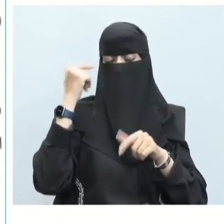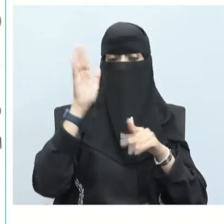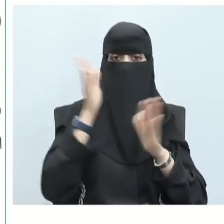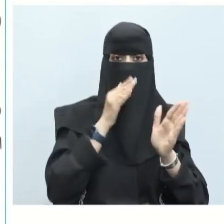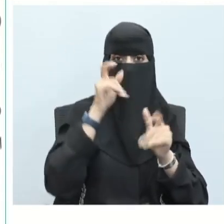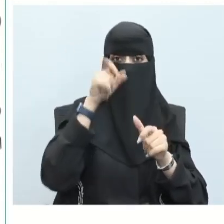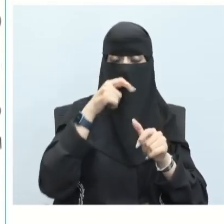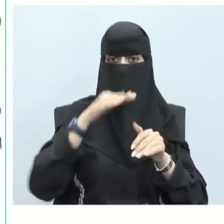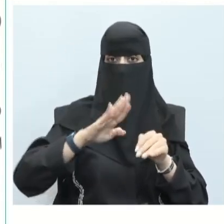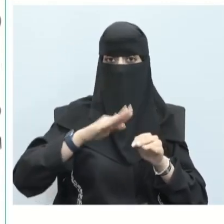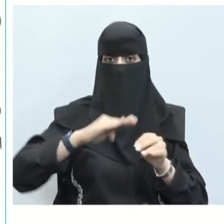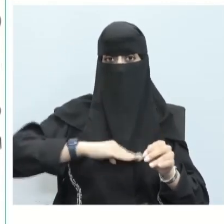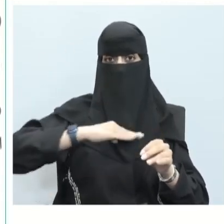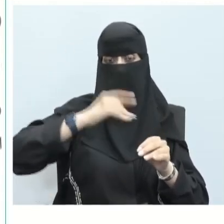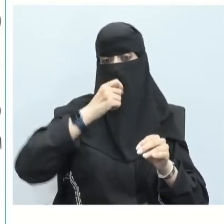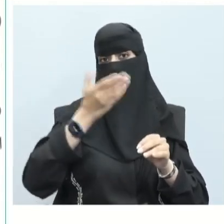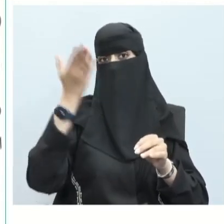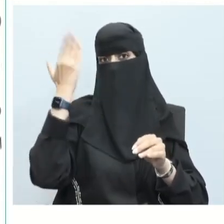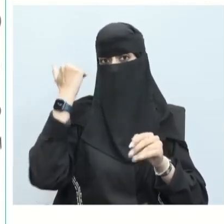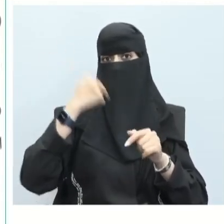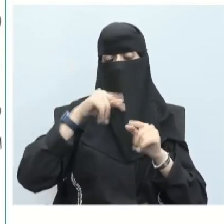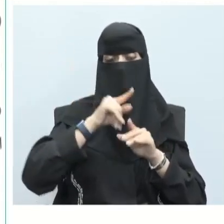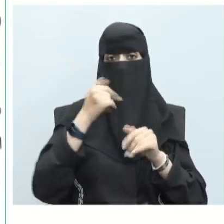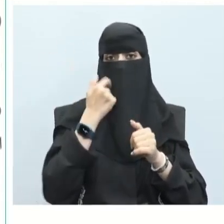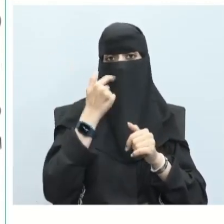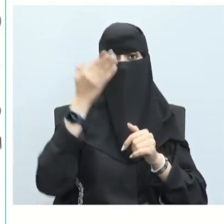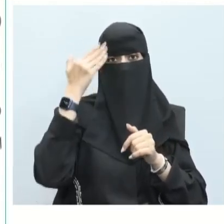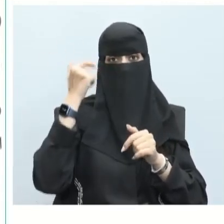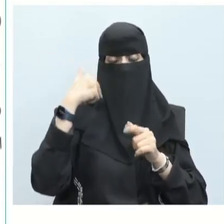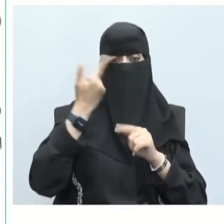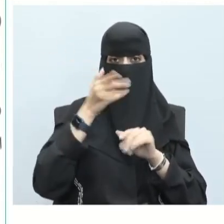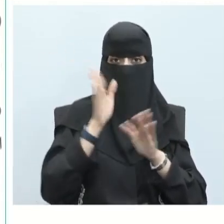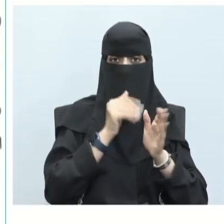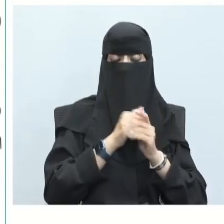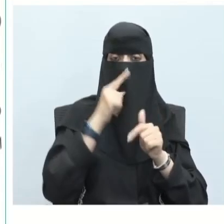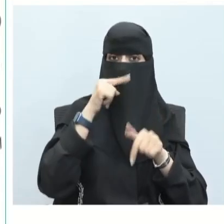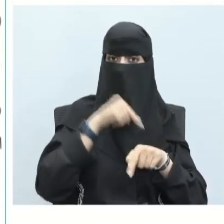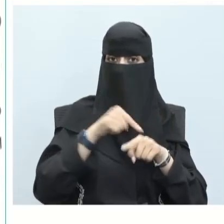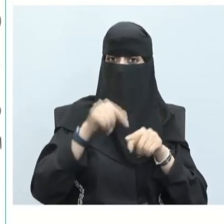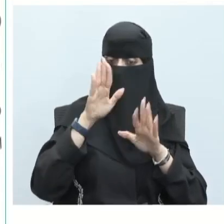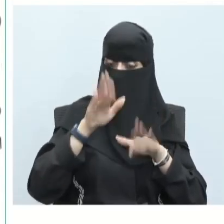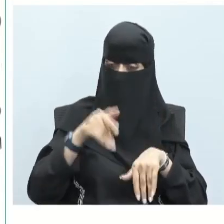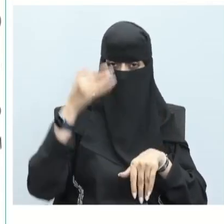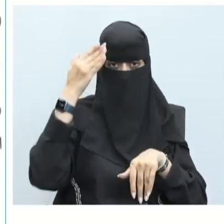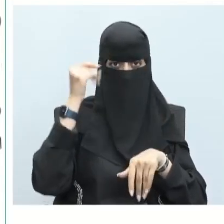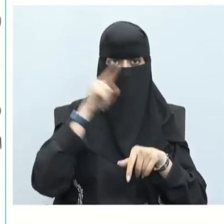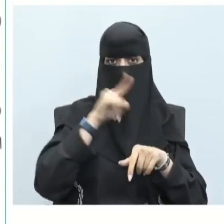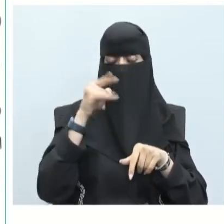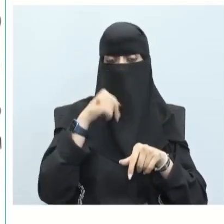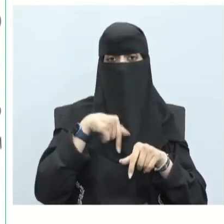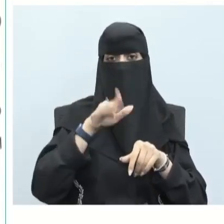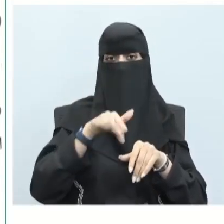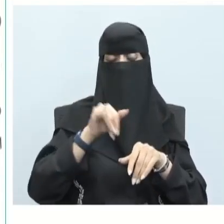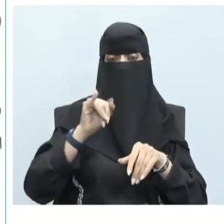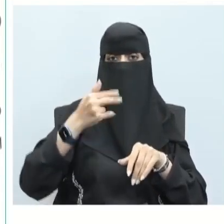هذا الشخص كبير عمر وليس لديه خبره في الموضوع لكن لو كان لديه خبره ف لا تعد